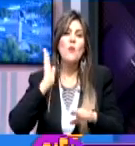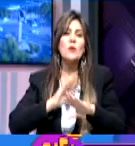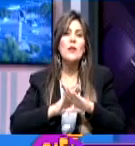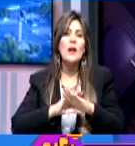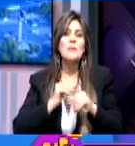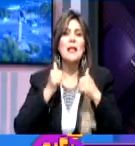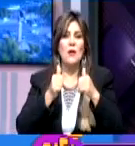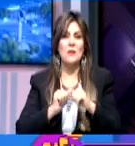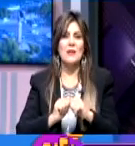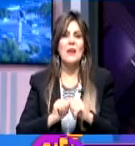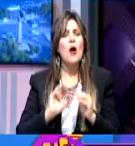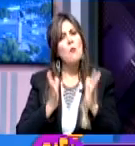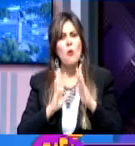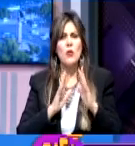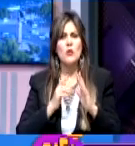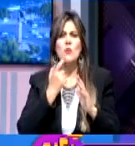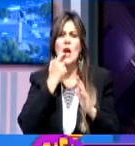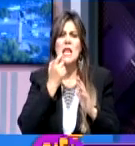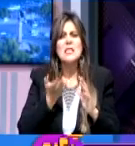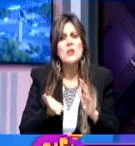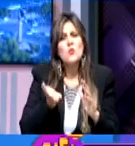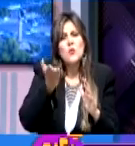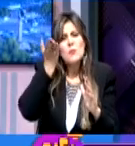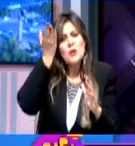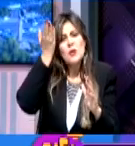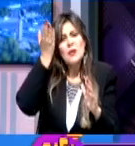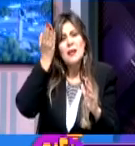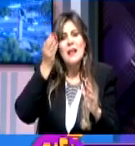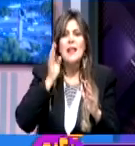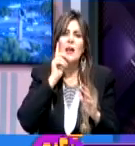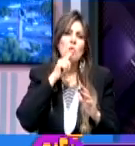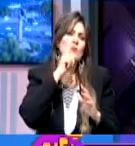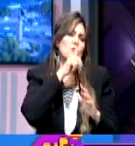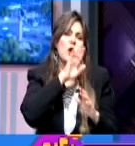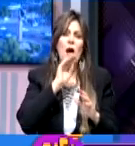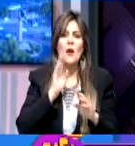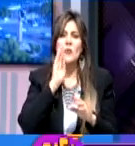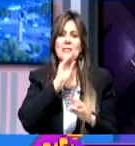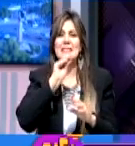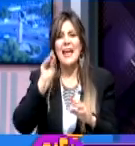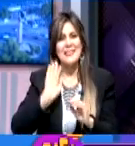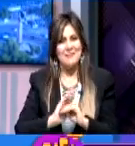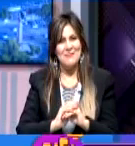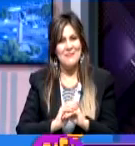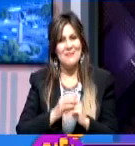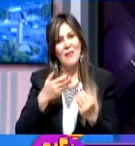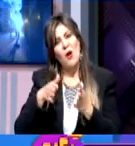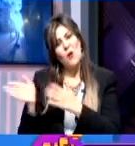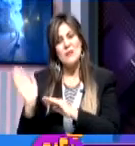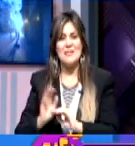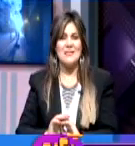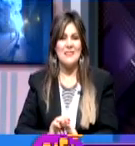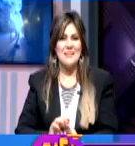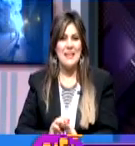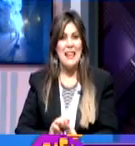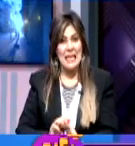تعليم، طب ما هو عمل التعليم مجاني من غير مصاريف، طب انا مش عايز تعليم يبقى الماده دي مش هتنفعك، لكن ما تقولش انها